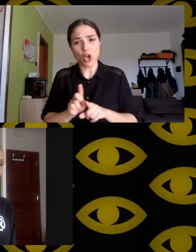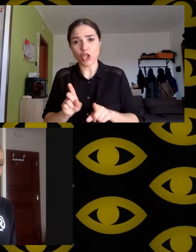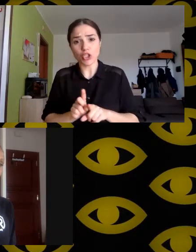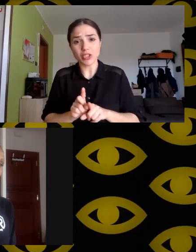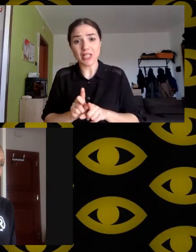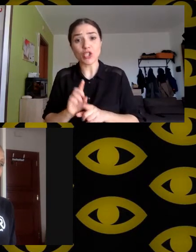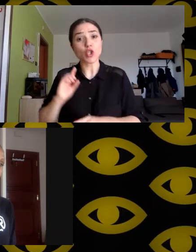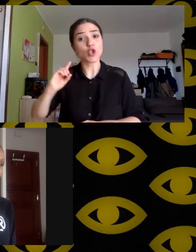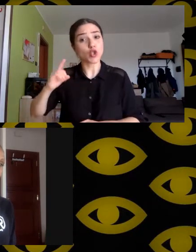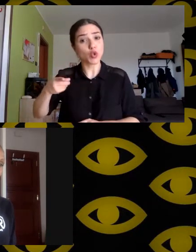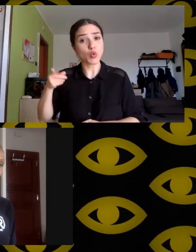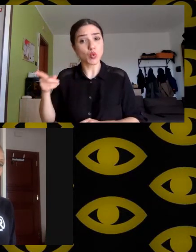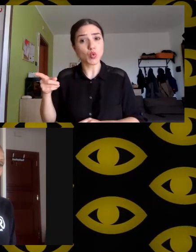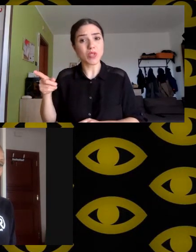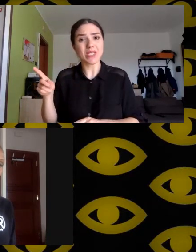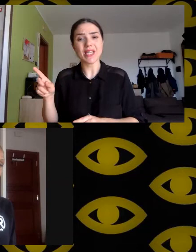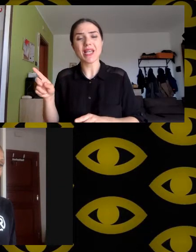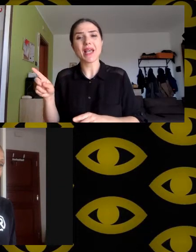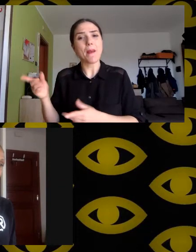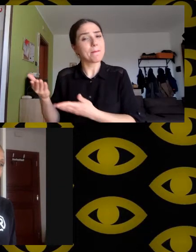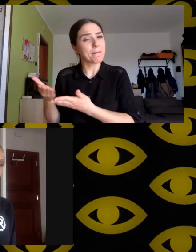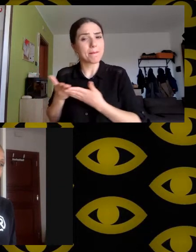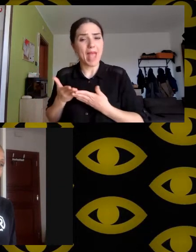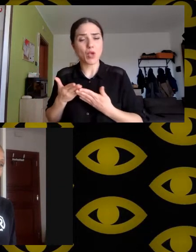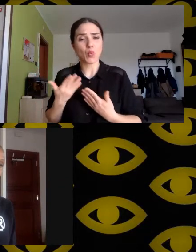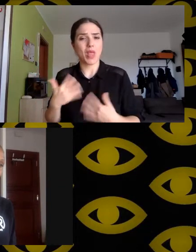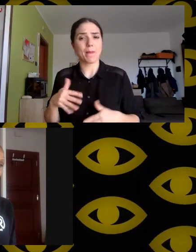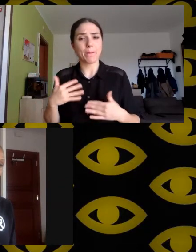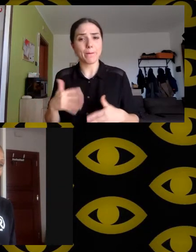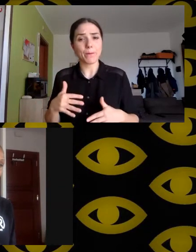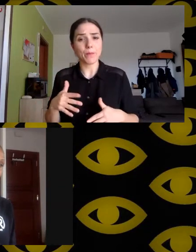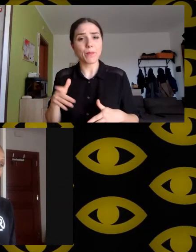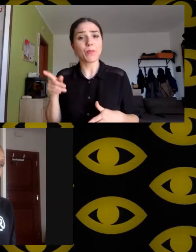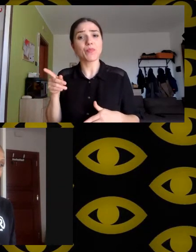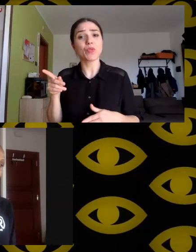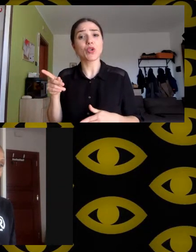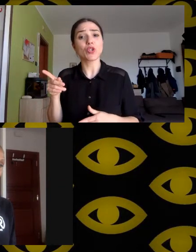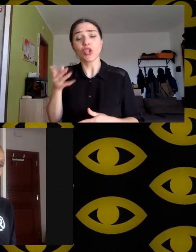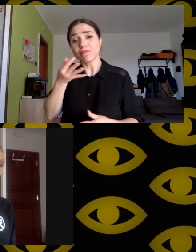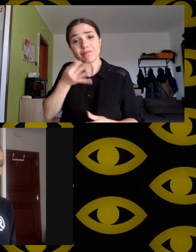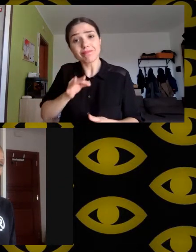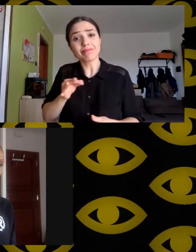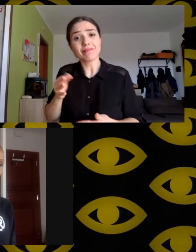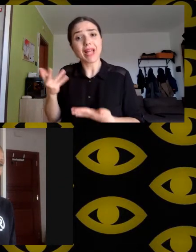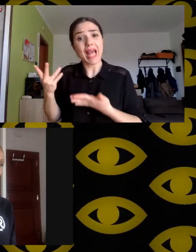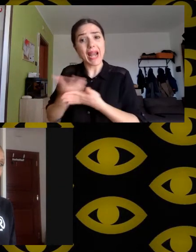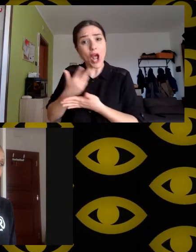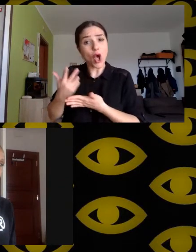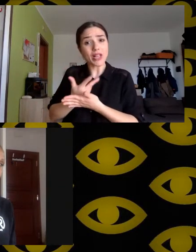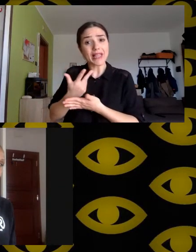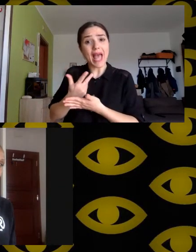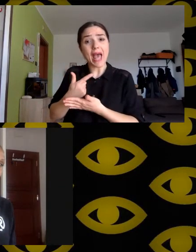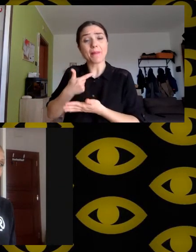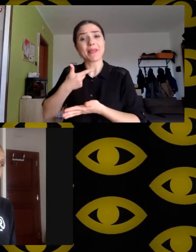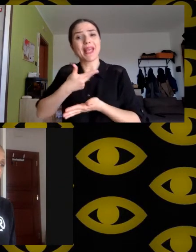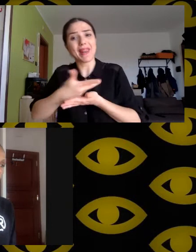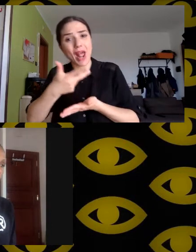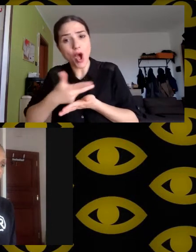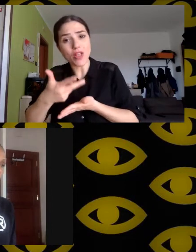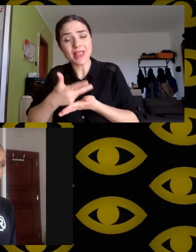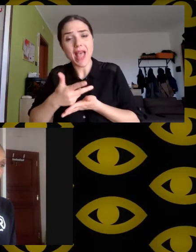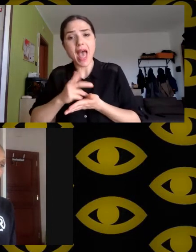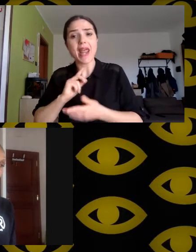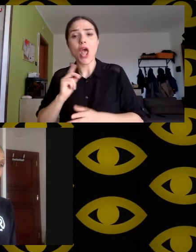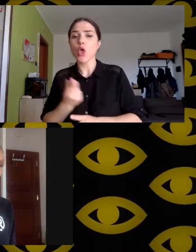una grandissima penna, mi aiuta e riesce a raccontarmi e a raccontare tutte le nostre mission